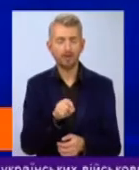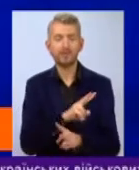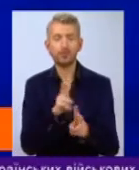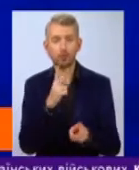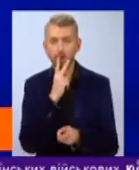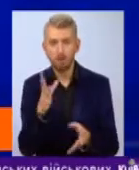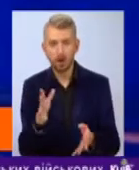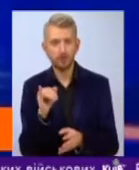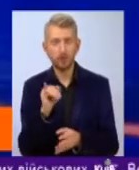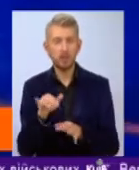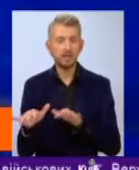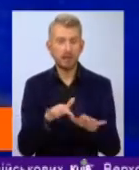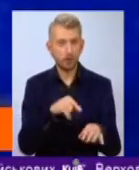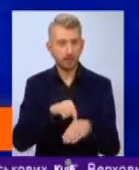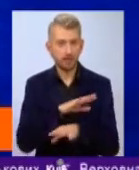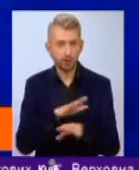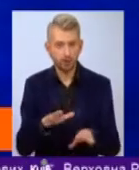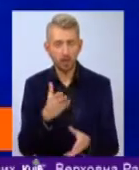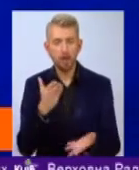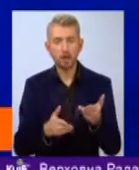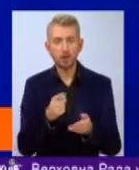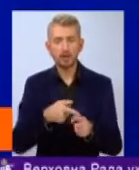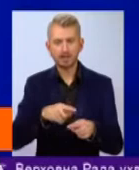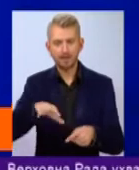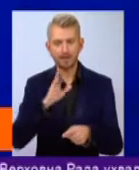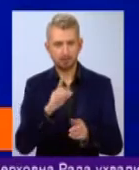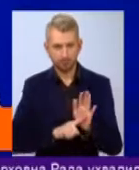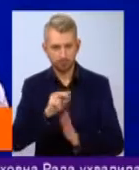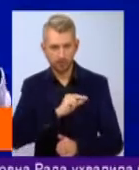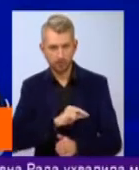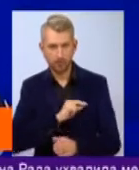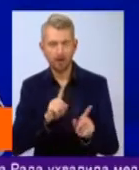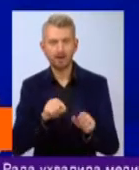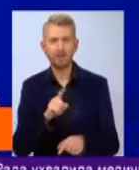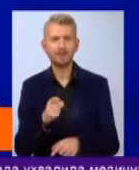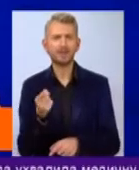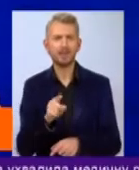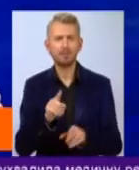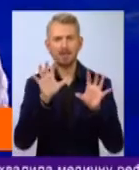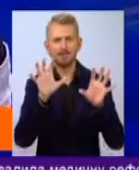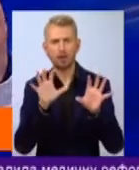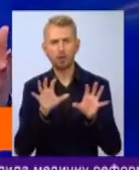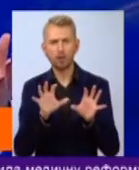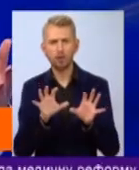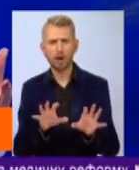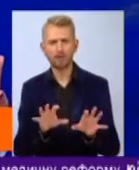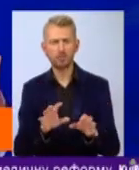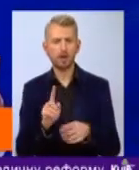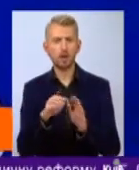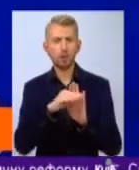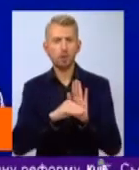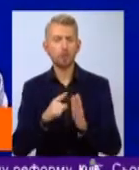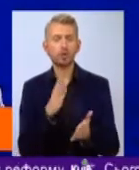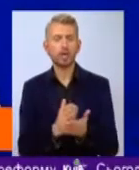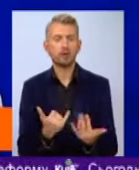не бачив і діяльності не відчули. Якщо все це запрацює, то навіть з тими законодавчими нормами, які є